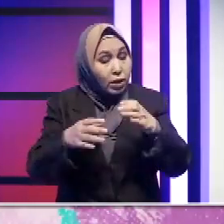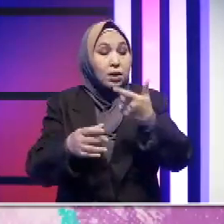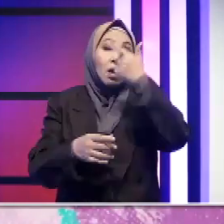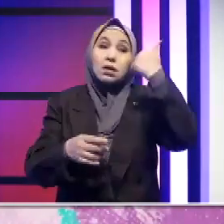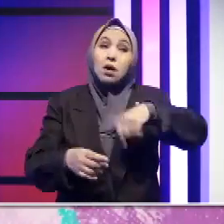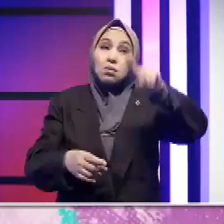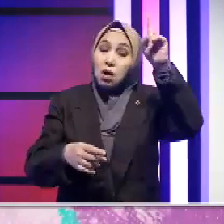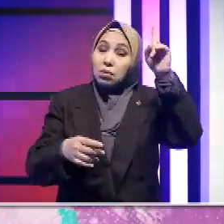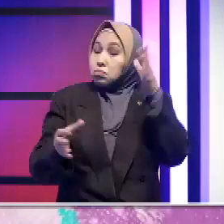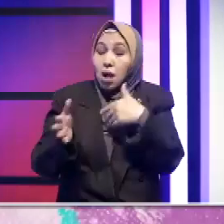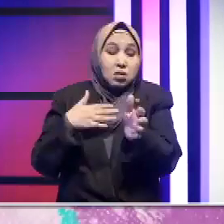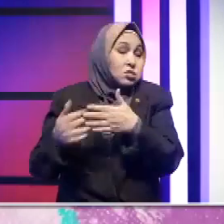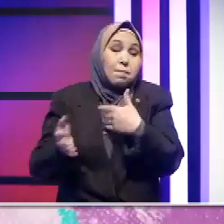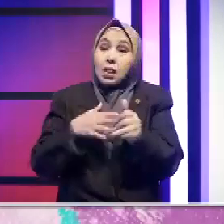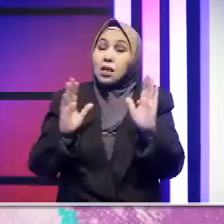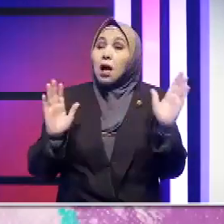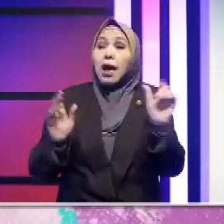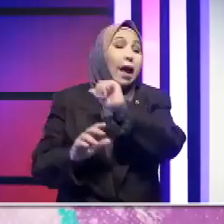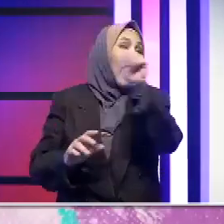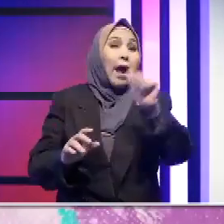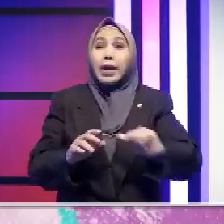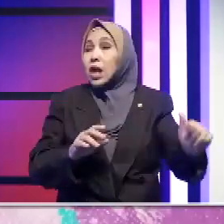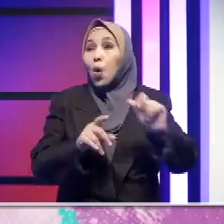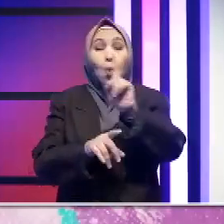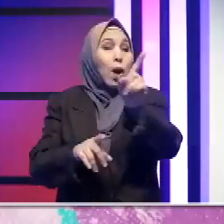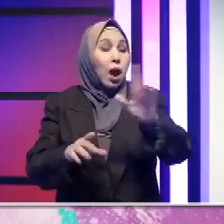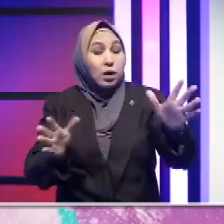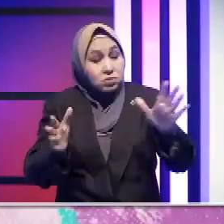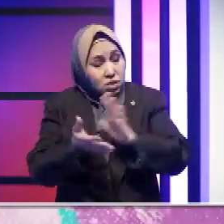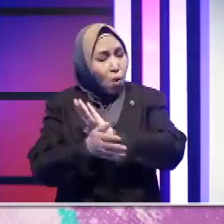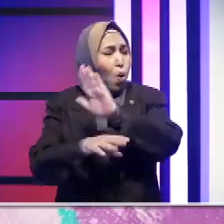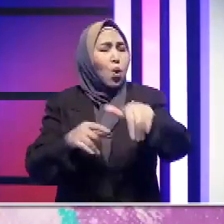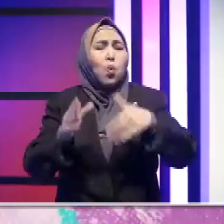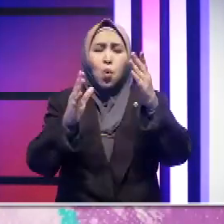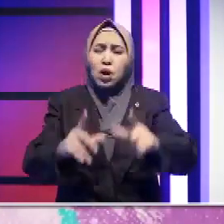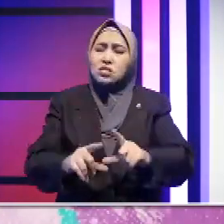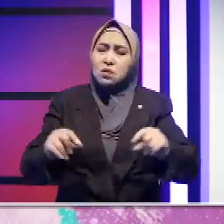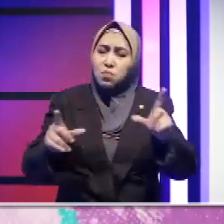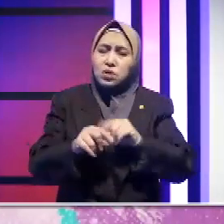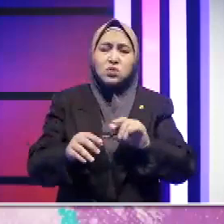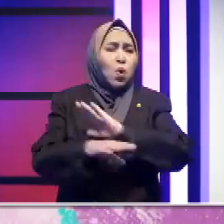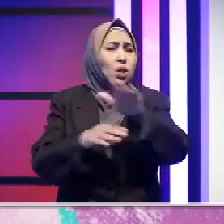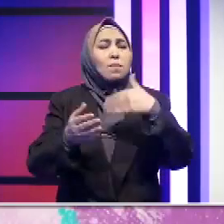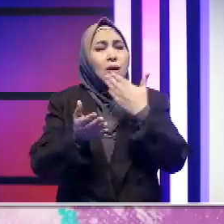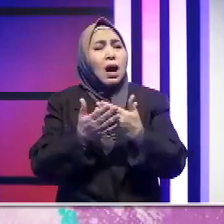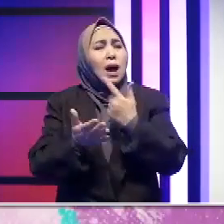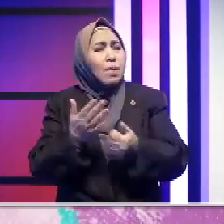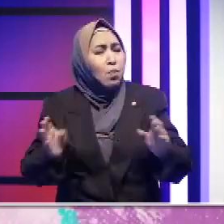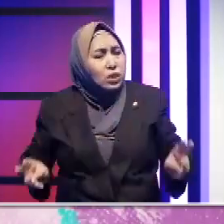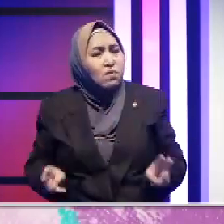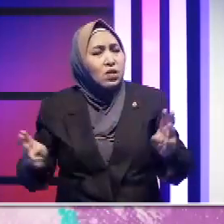nomer white di mana saja kalau orang Jepun ini segala kebaikan yang ada itu apa motivasinya